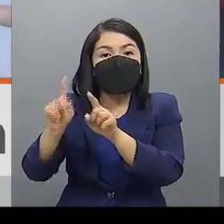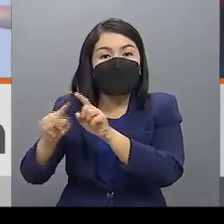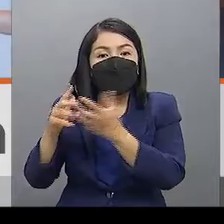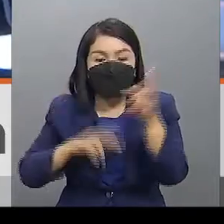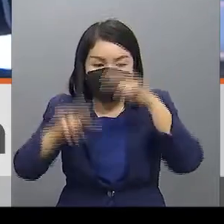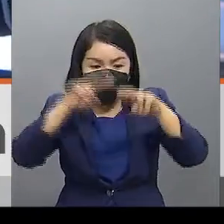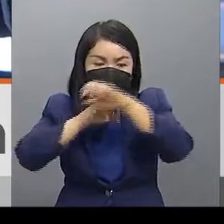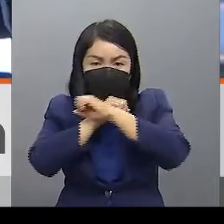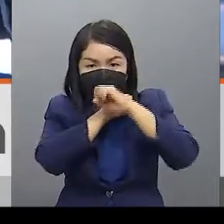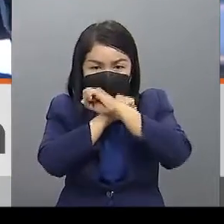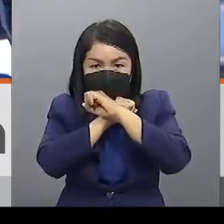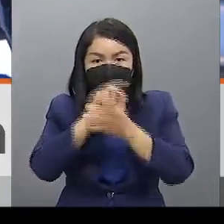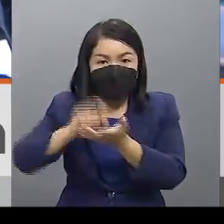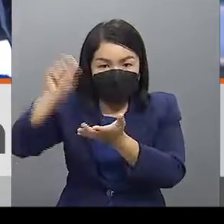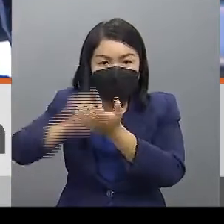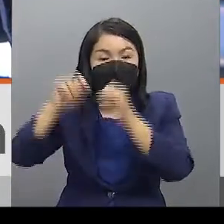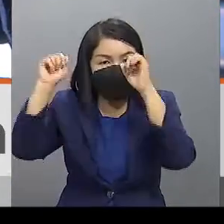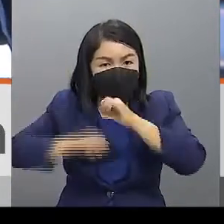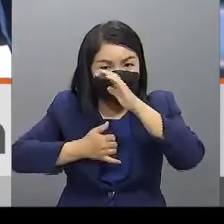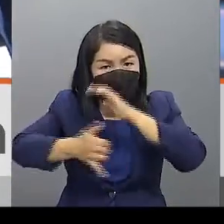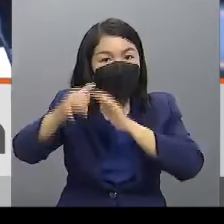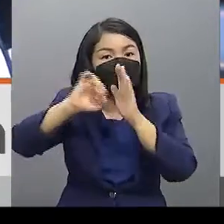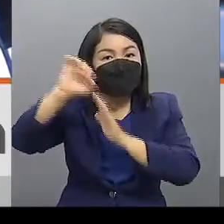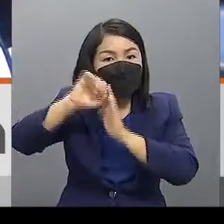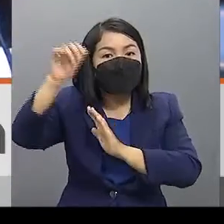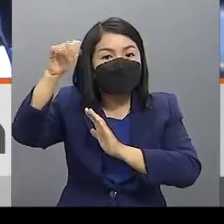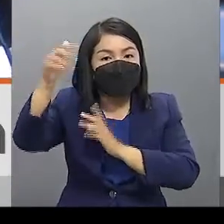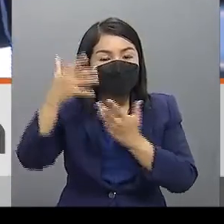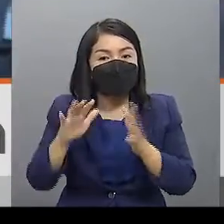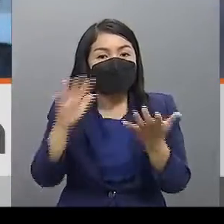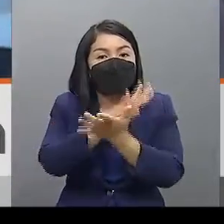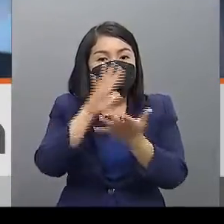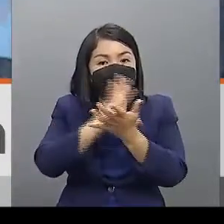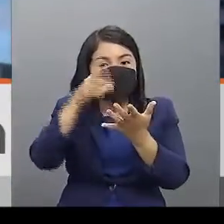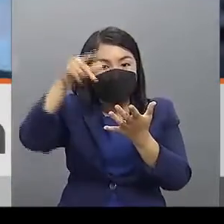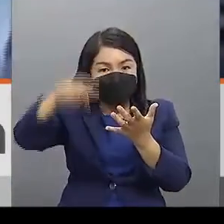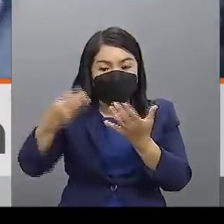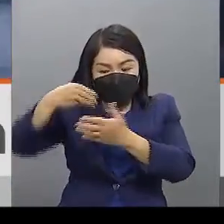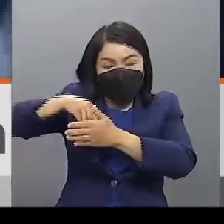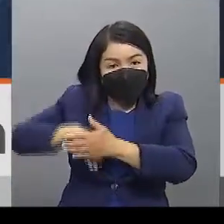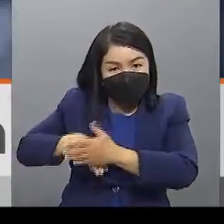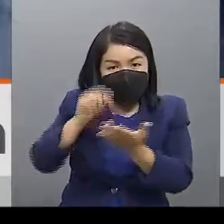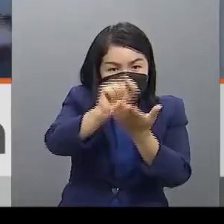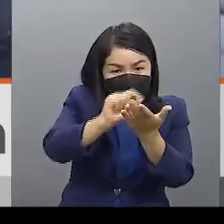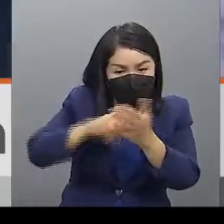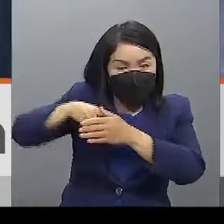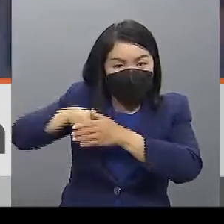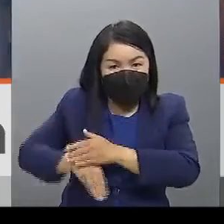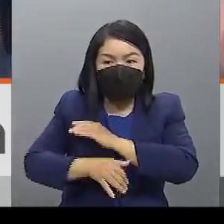ผู้ลงนามอนุมัติและสามารถใช้แบบชม.4นี้พกติดตัวระหว่างทำธุระในพื้นที่จังหวัดเชียง